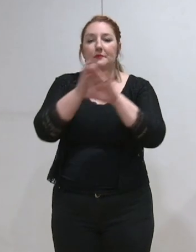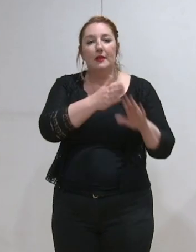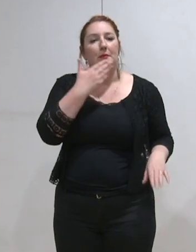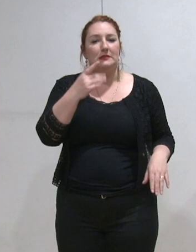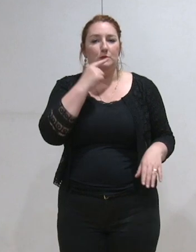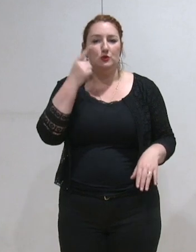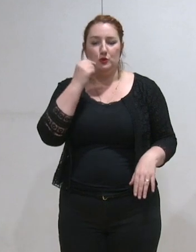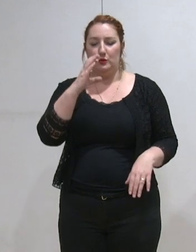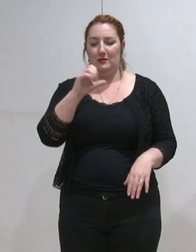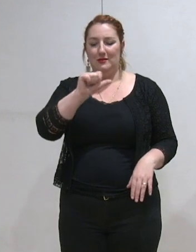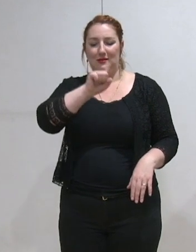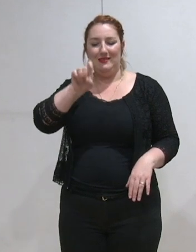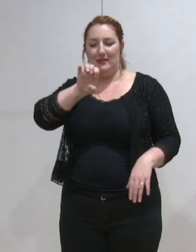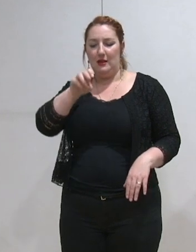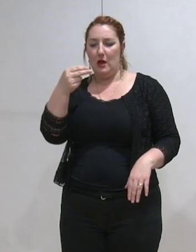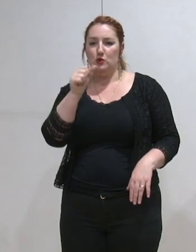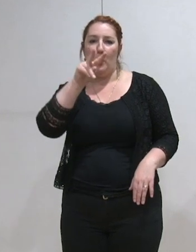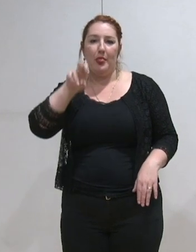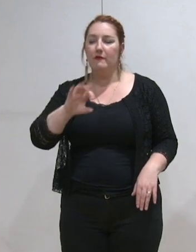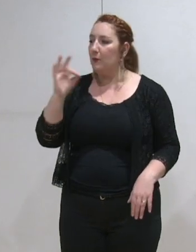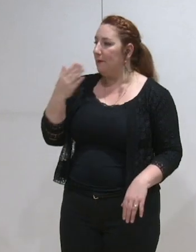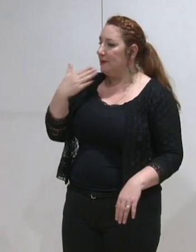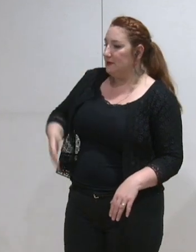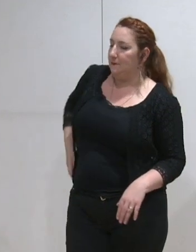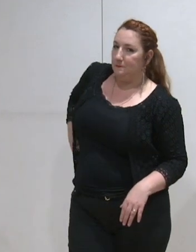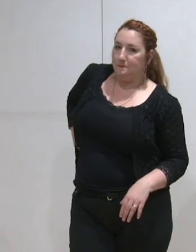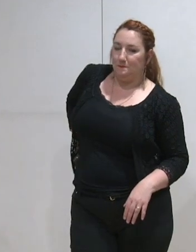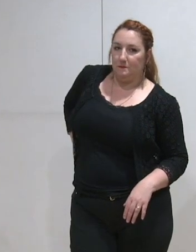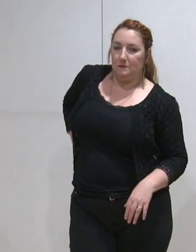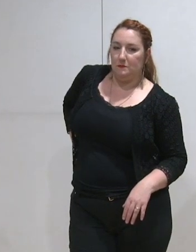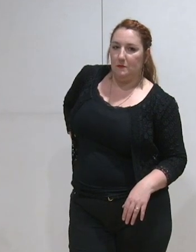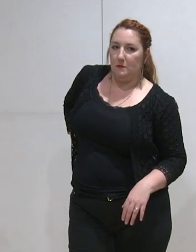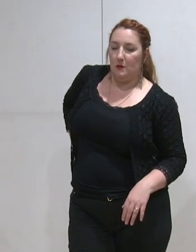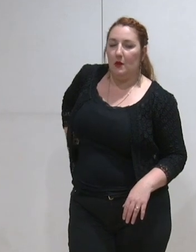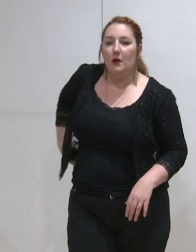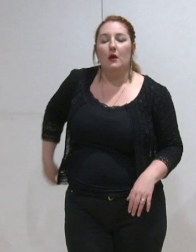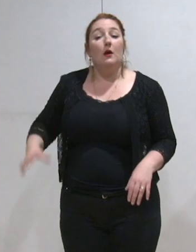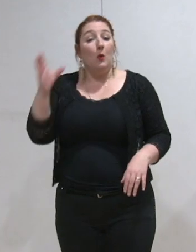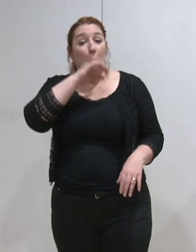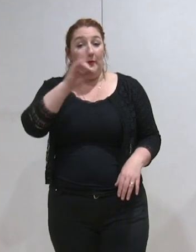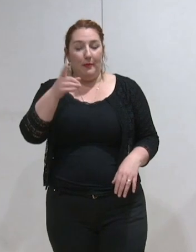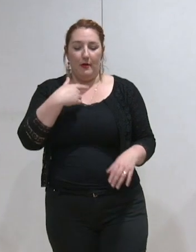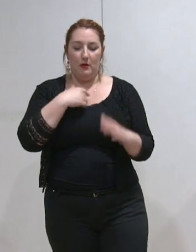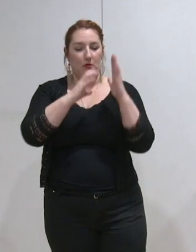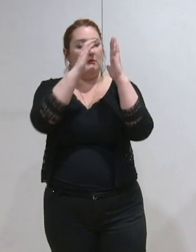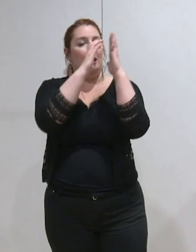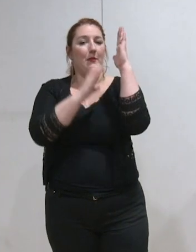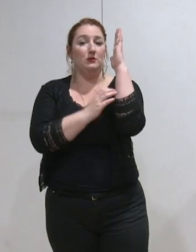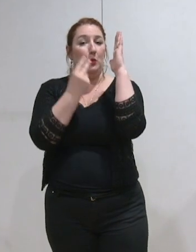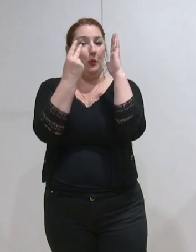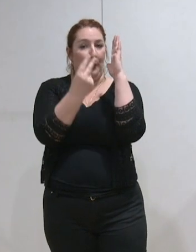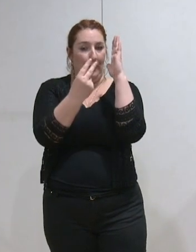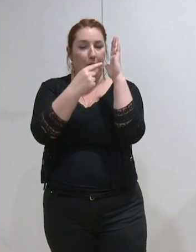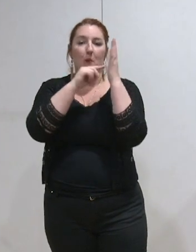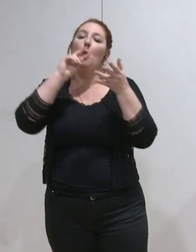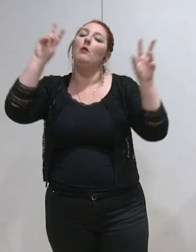oui merci bien nous ne voudrions pas qu'au détour d'une de deux délibérations qui se voudraient un